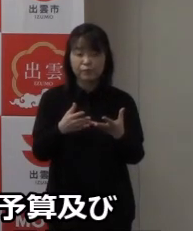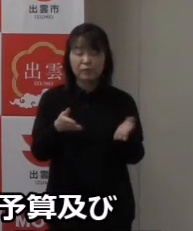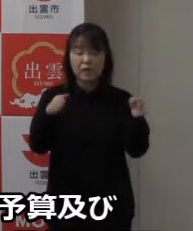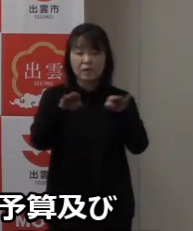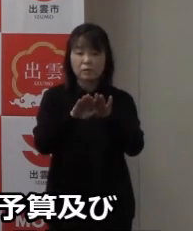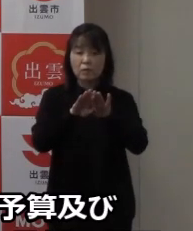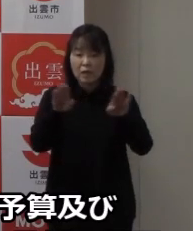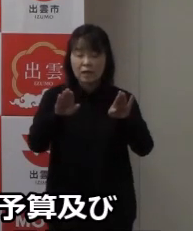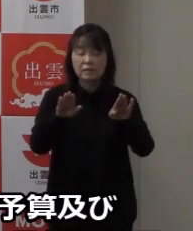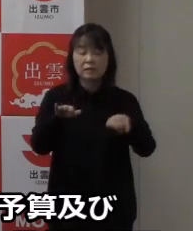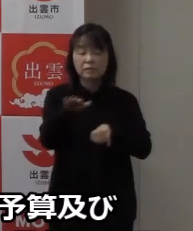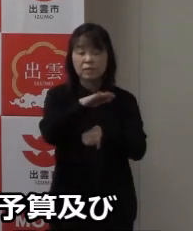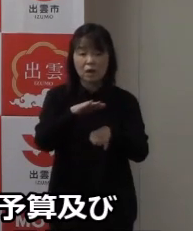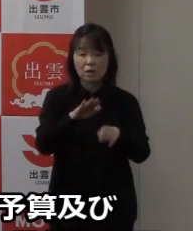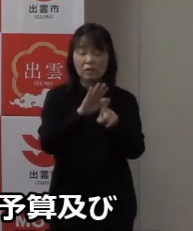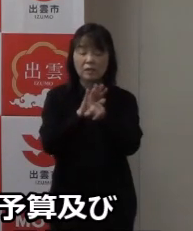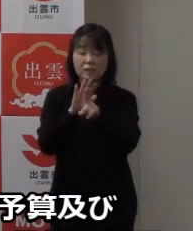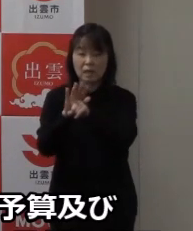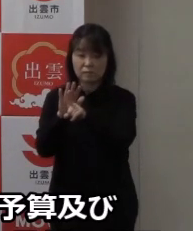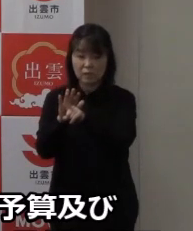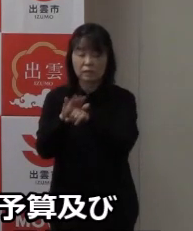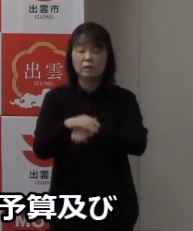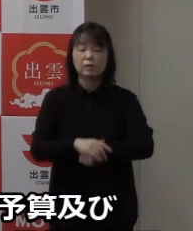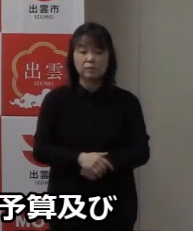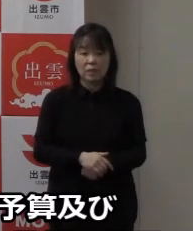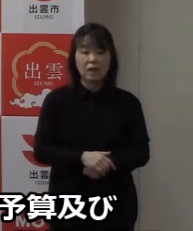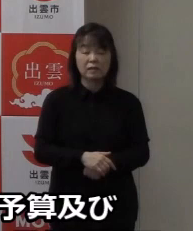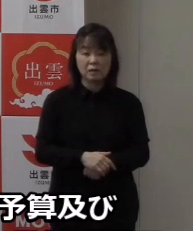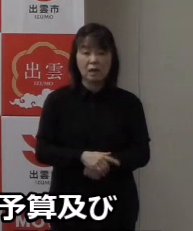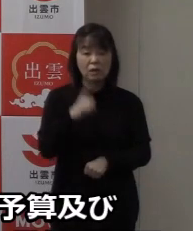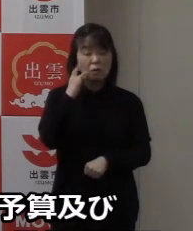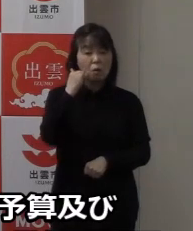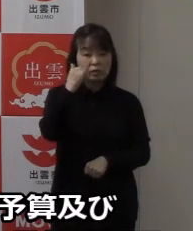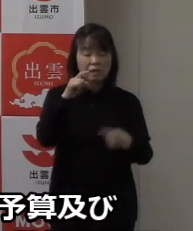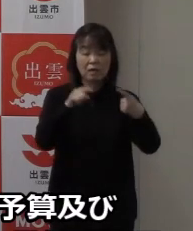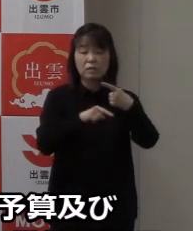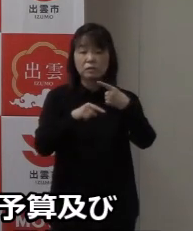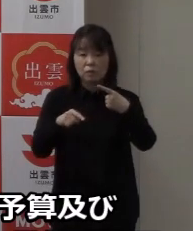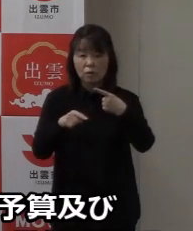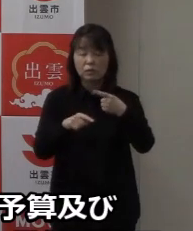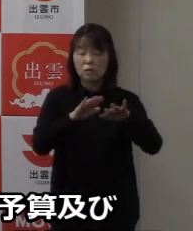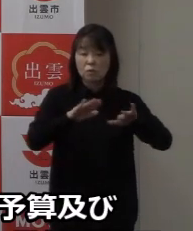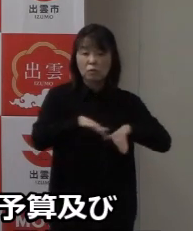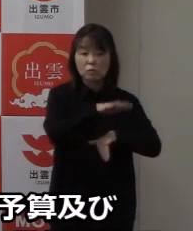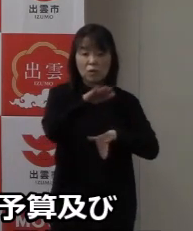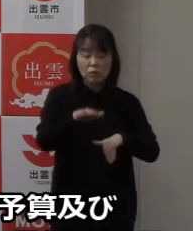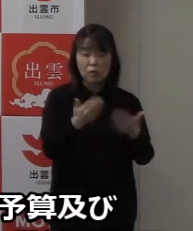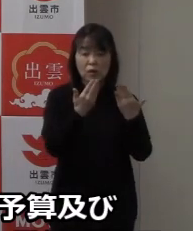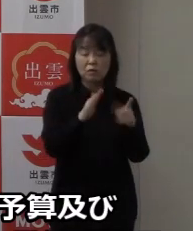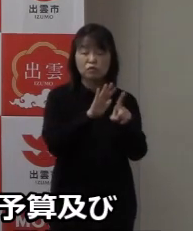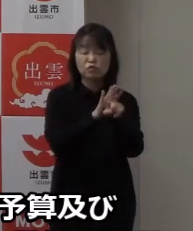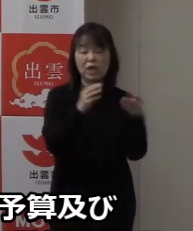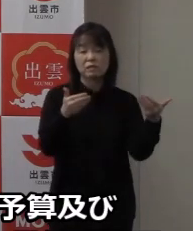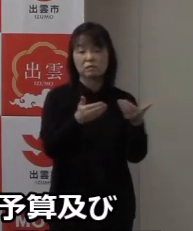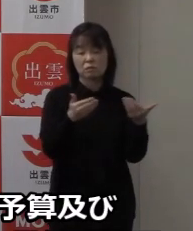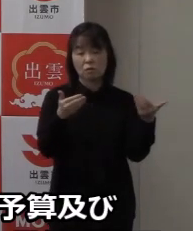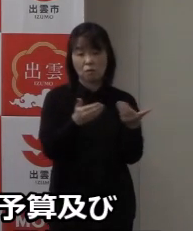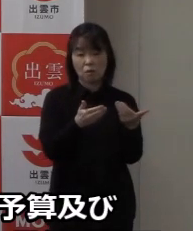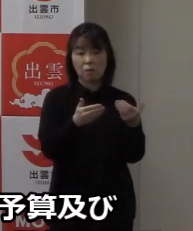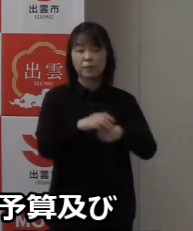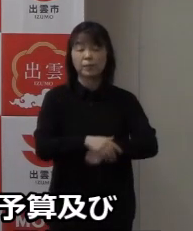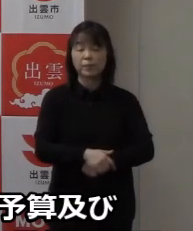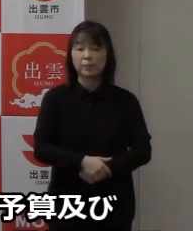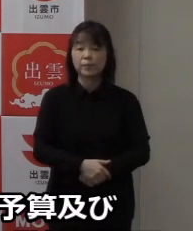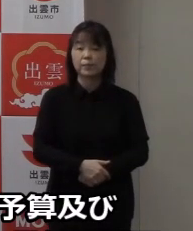ってまいります。そして一人親の家庭の学習支援事業を行ってまいりたいと思っております